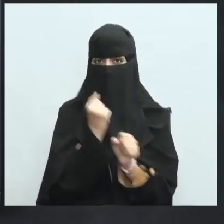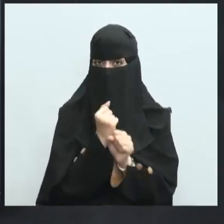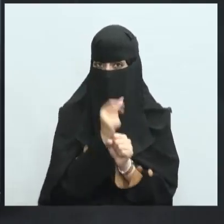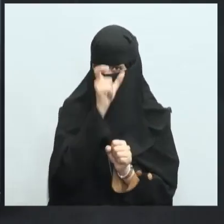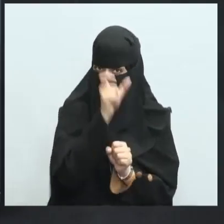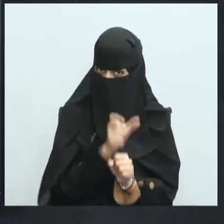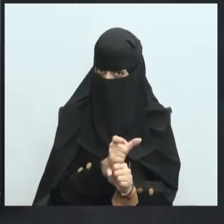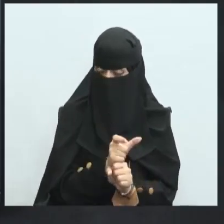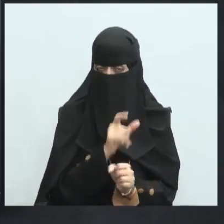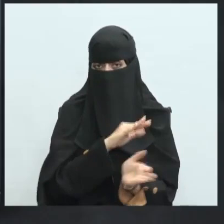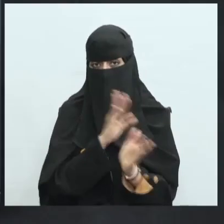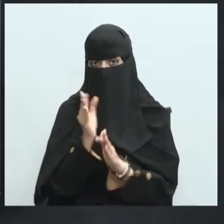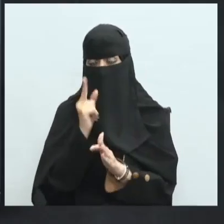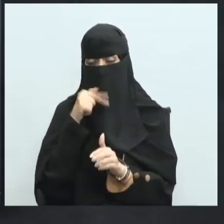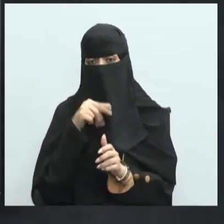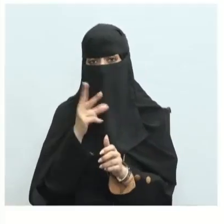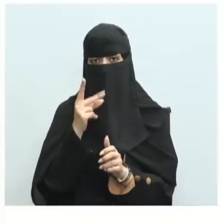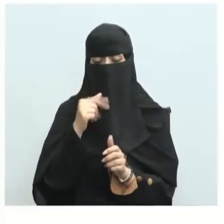ثم بعد ذلك للمستفيد